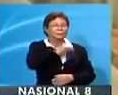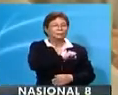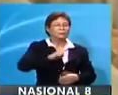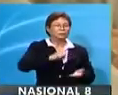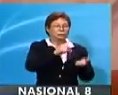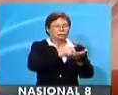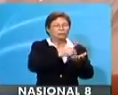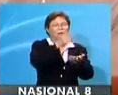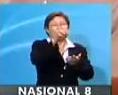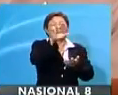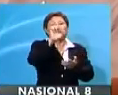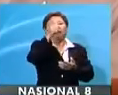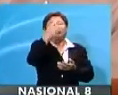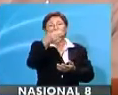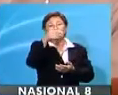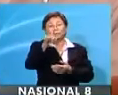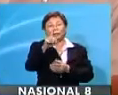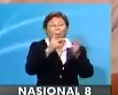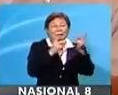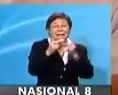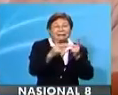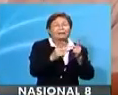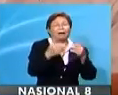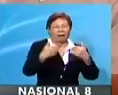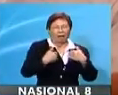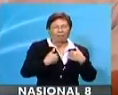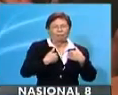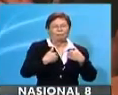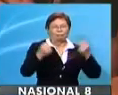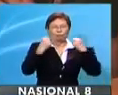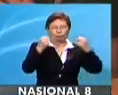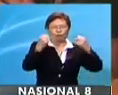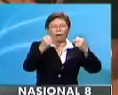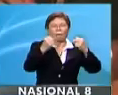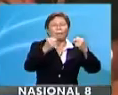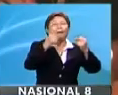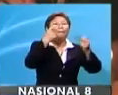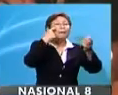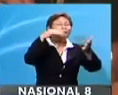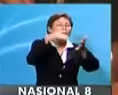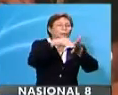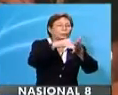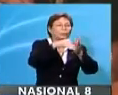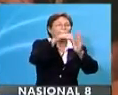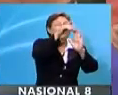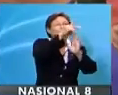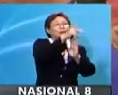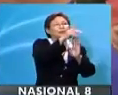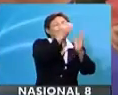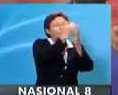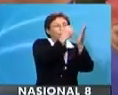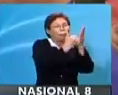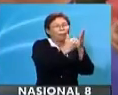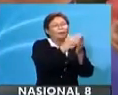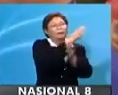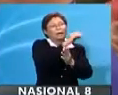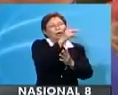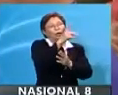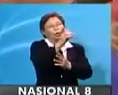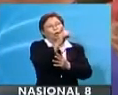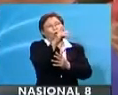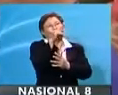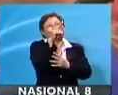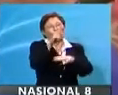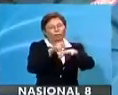Dato' Dr. Ashraf Wajidul Zuki, antaranya termasuk memantapkan sukatan mata pelajaran dan aktiviti kokurikulum di sekolah-sekolah